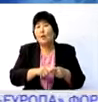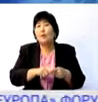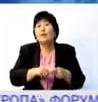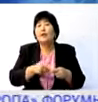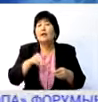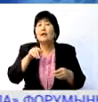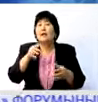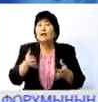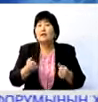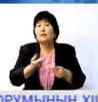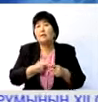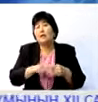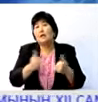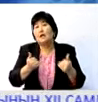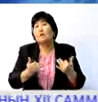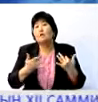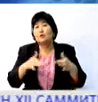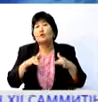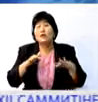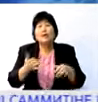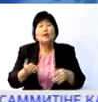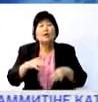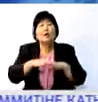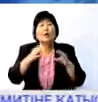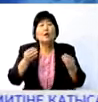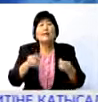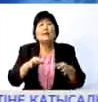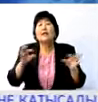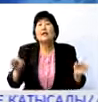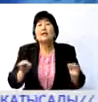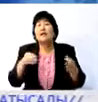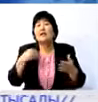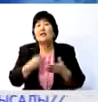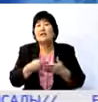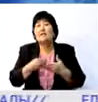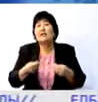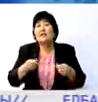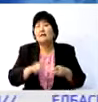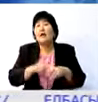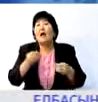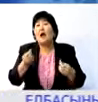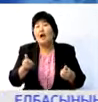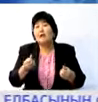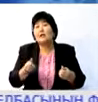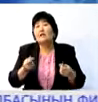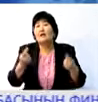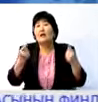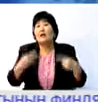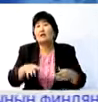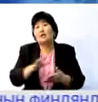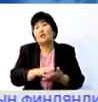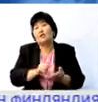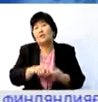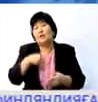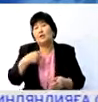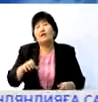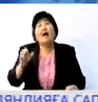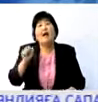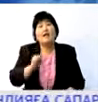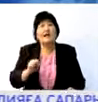үшін жасалып отыр. Яғни егер қордағы ақшаны ешқайда инвестицияланбаса, ақшаны инфляция жеп қояды, деді Әлихан